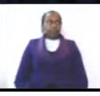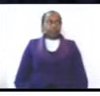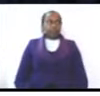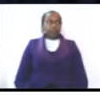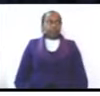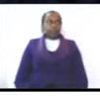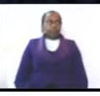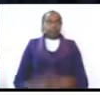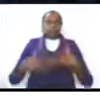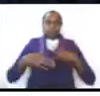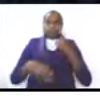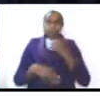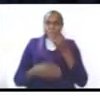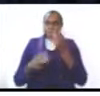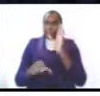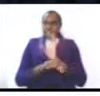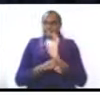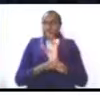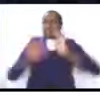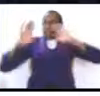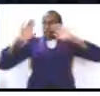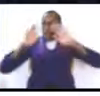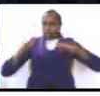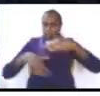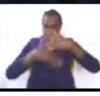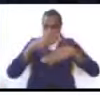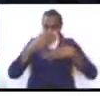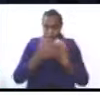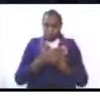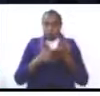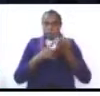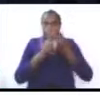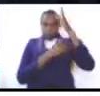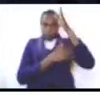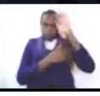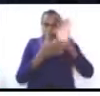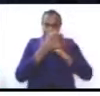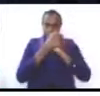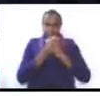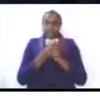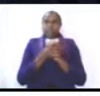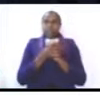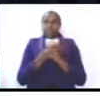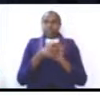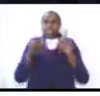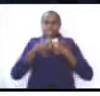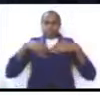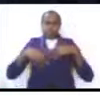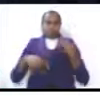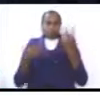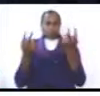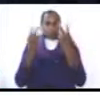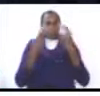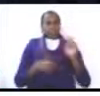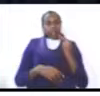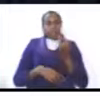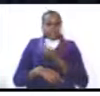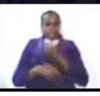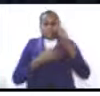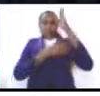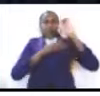Walio kanisani na msalimu katika salamu za Mwenyezi Mungu, na wanaotutazama,